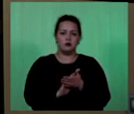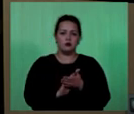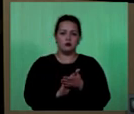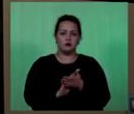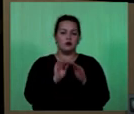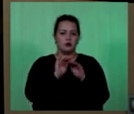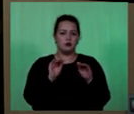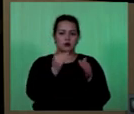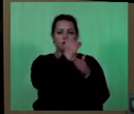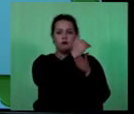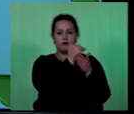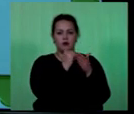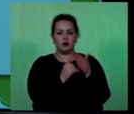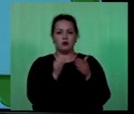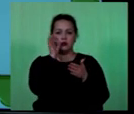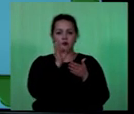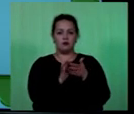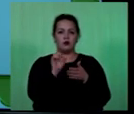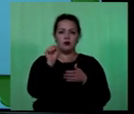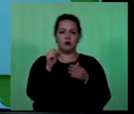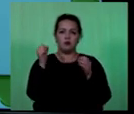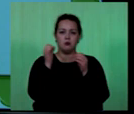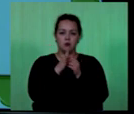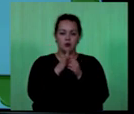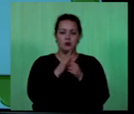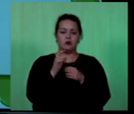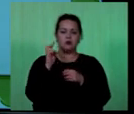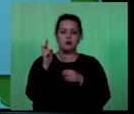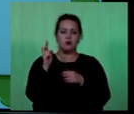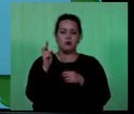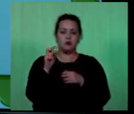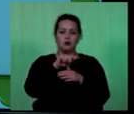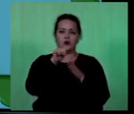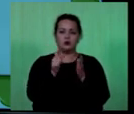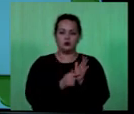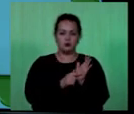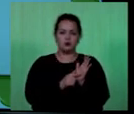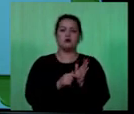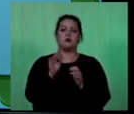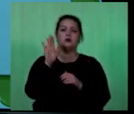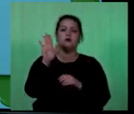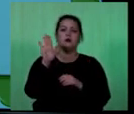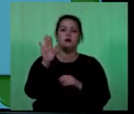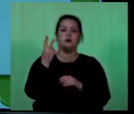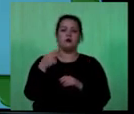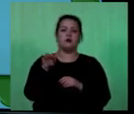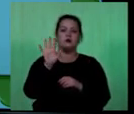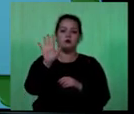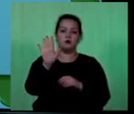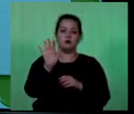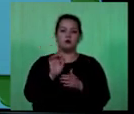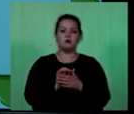варианты ответов а 15 б-17 в 25